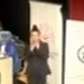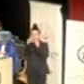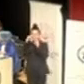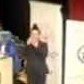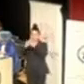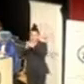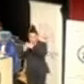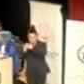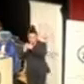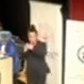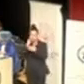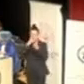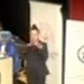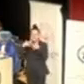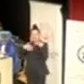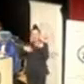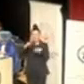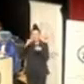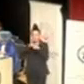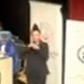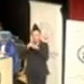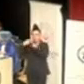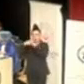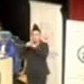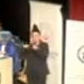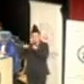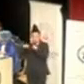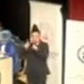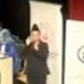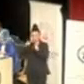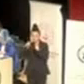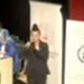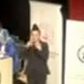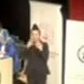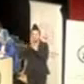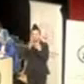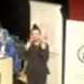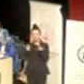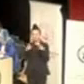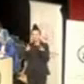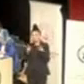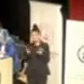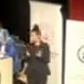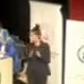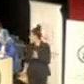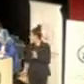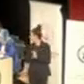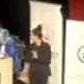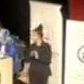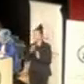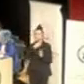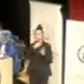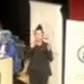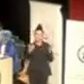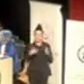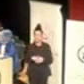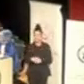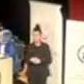büyük harflerle yazılmış ve yanına artı işareti eklenmiş şekilde erişim sağlayabilirsiniz. Teşekkür